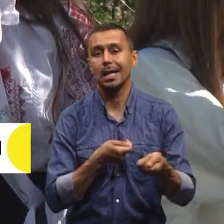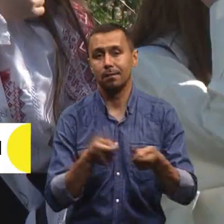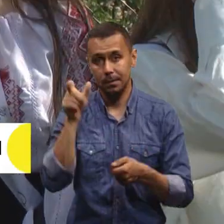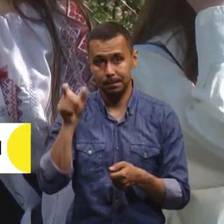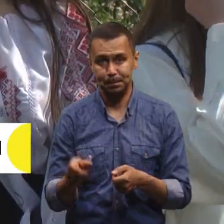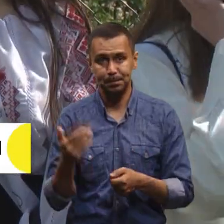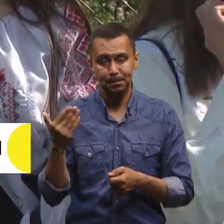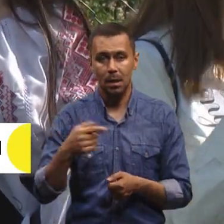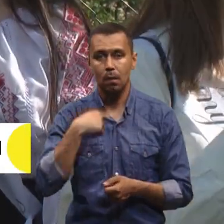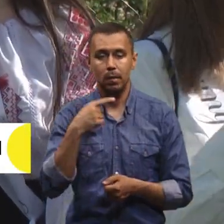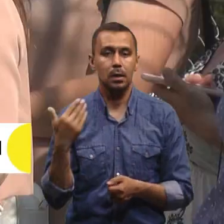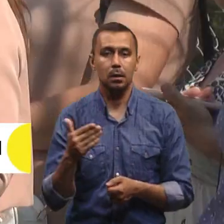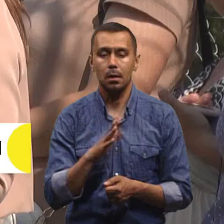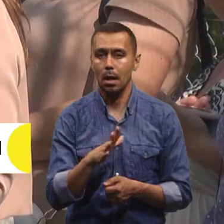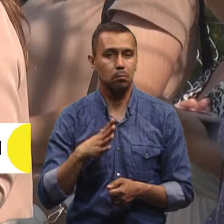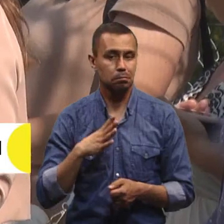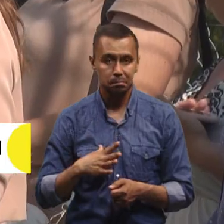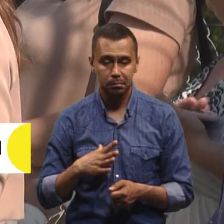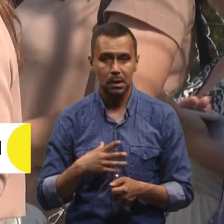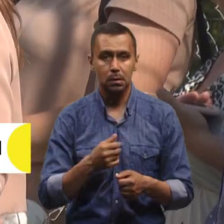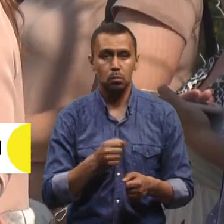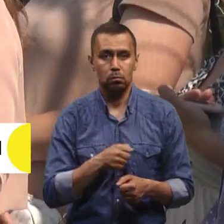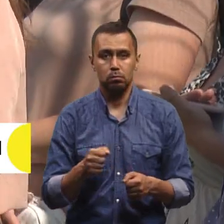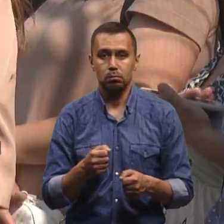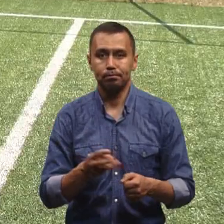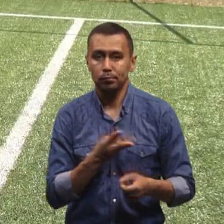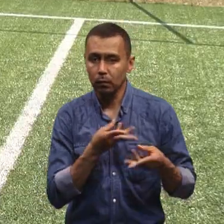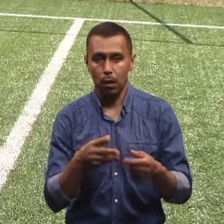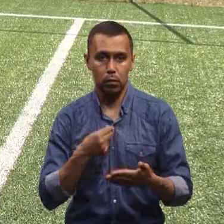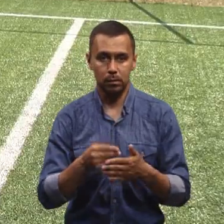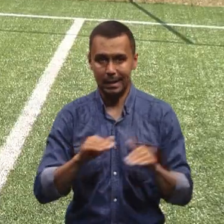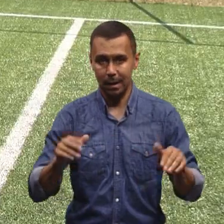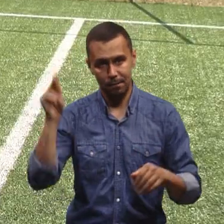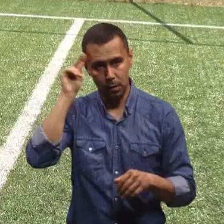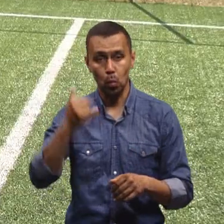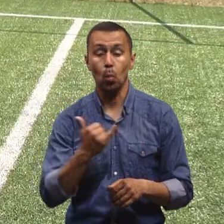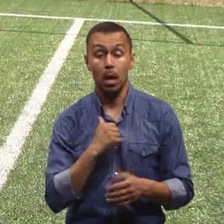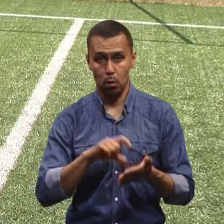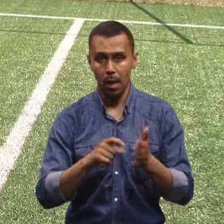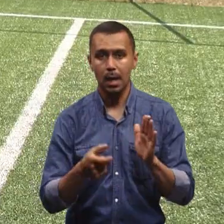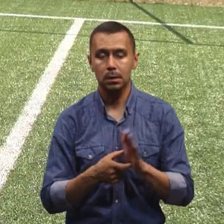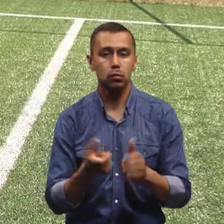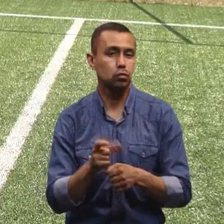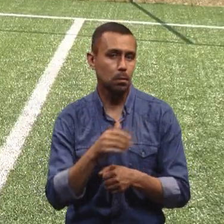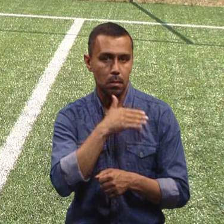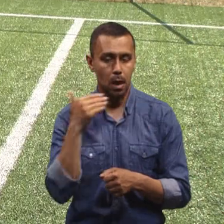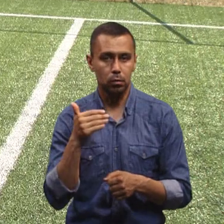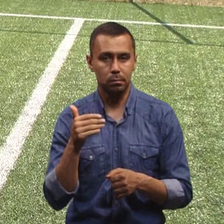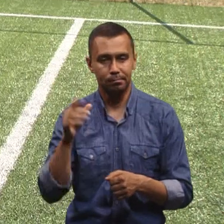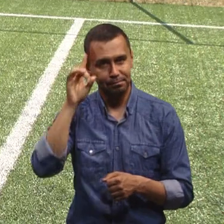Катерини Жанна Феді каже, їй не доводилося мотивувати своїх учнів вчитися. У моєму класі дуже багато